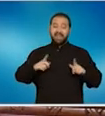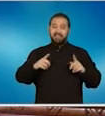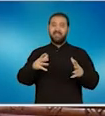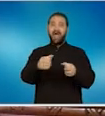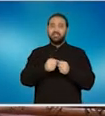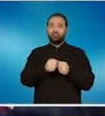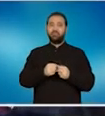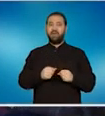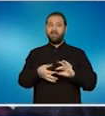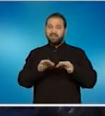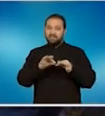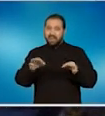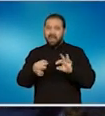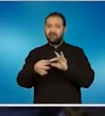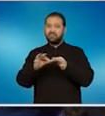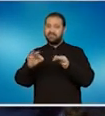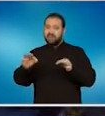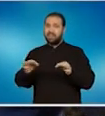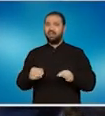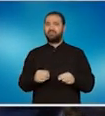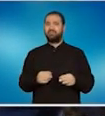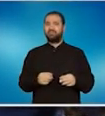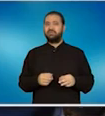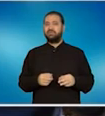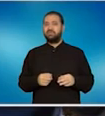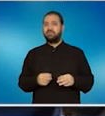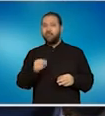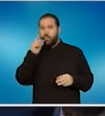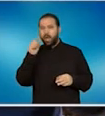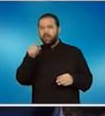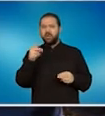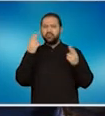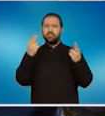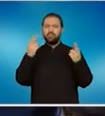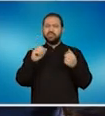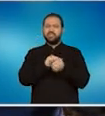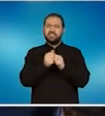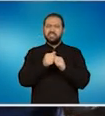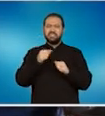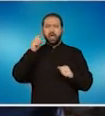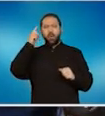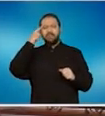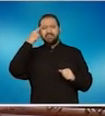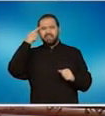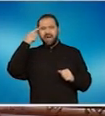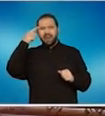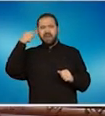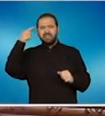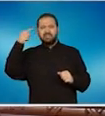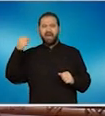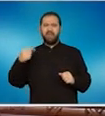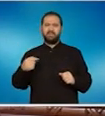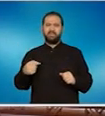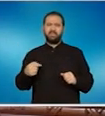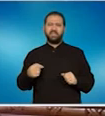trăit, asumat. Să legi un Laplace sau un Einstein sau psihologia și psihanaliza